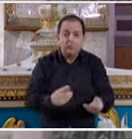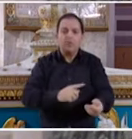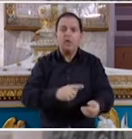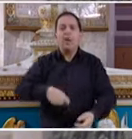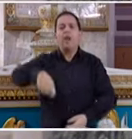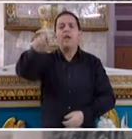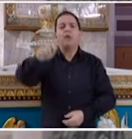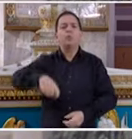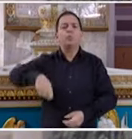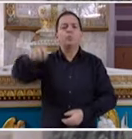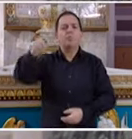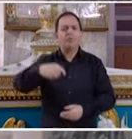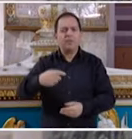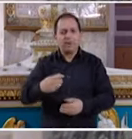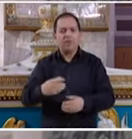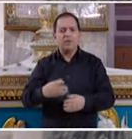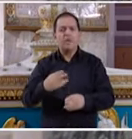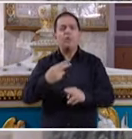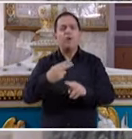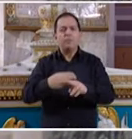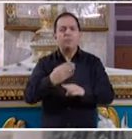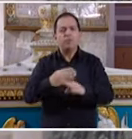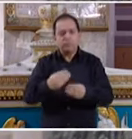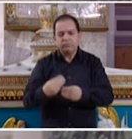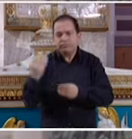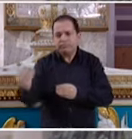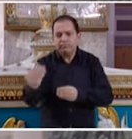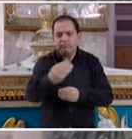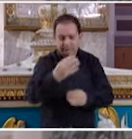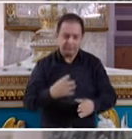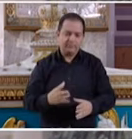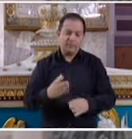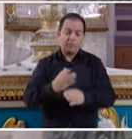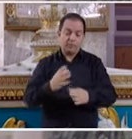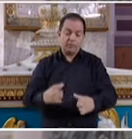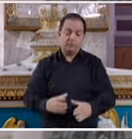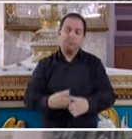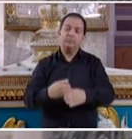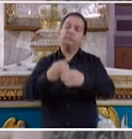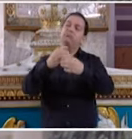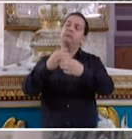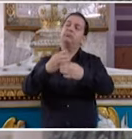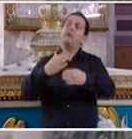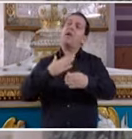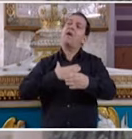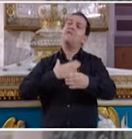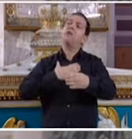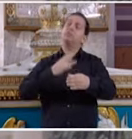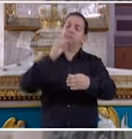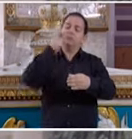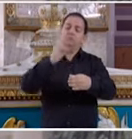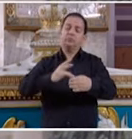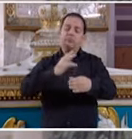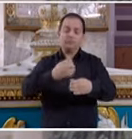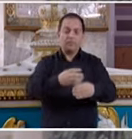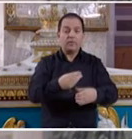ευχαριστή σας διαμήρασε τον άρτο στους μαθητές. Έλαβε το ποτήριο ευχαριστή σας και ευχαριστή σας είπε,